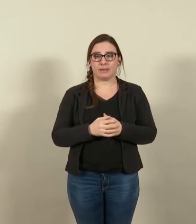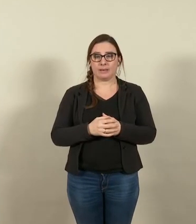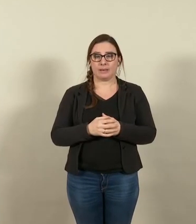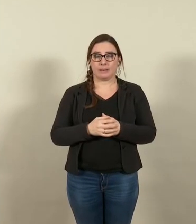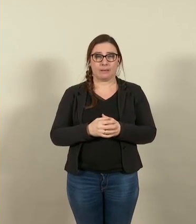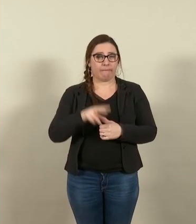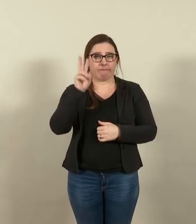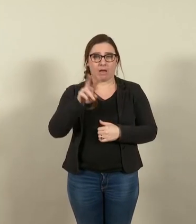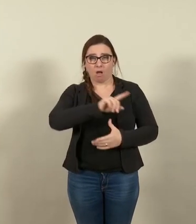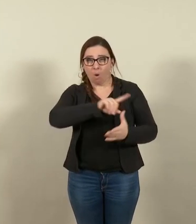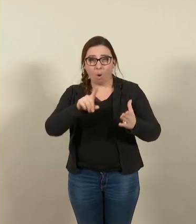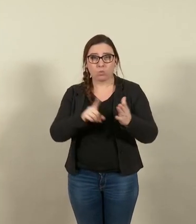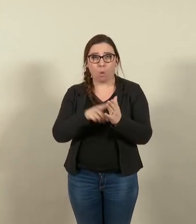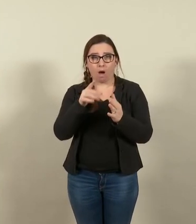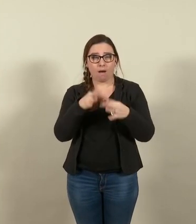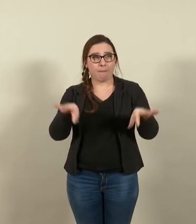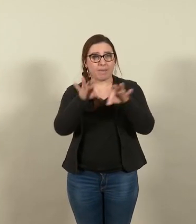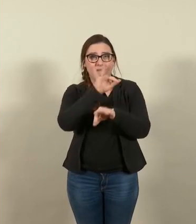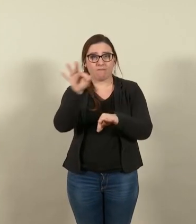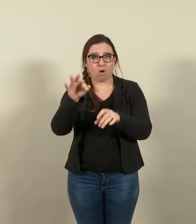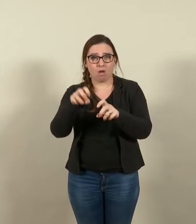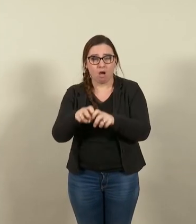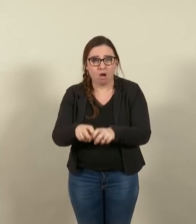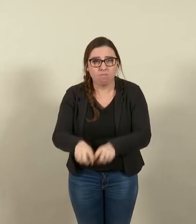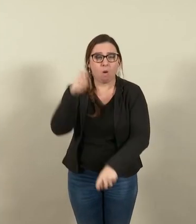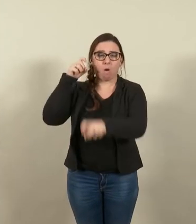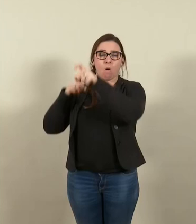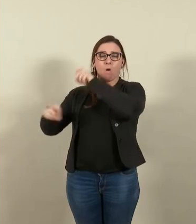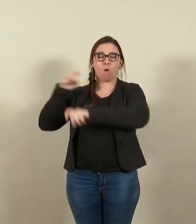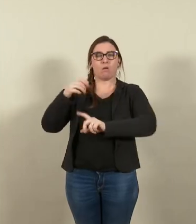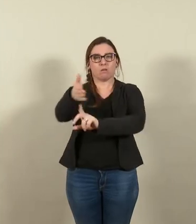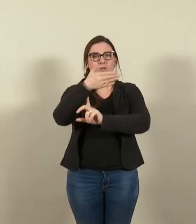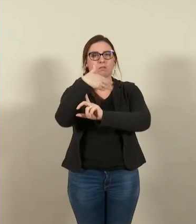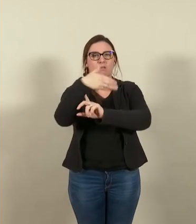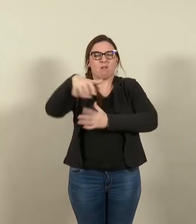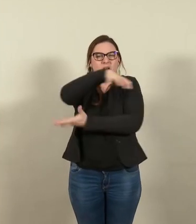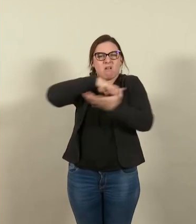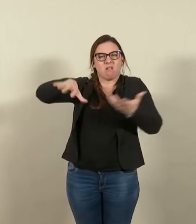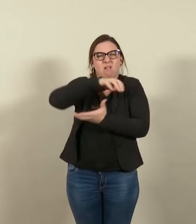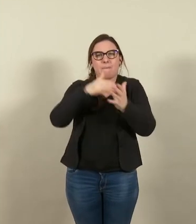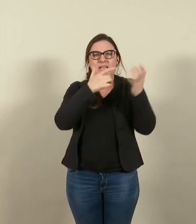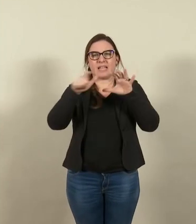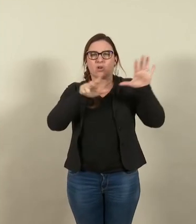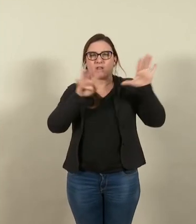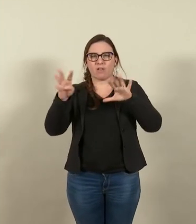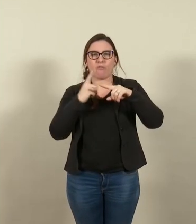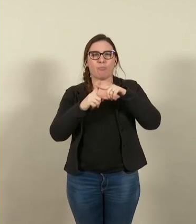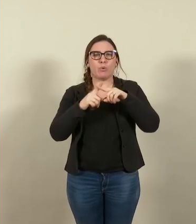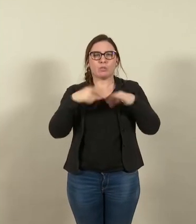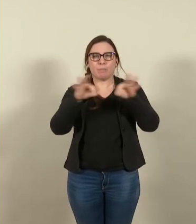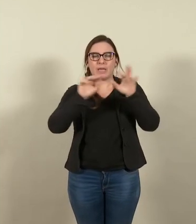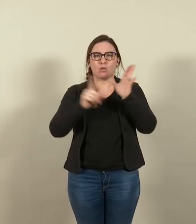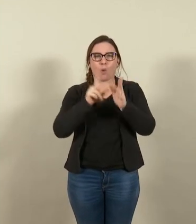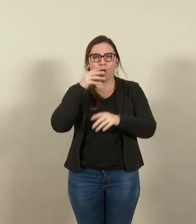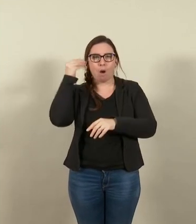recul des droits fondamentaux dans notre pays patrie des Droits de l'Homme et grande révolution de 1789